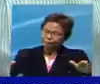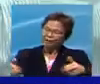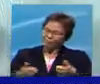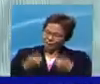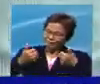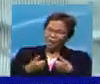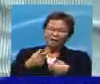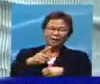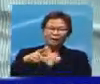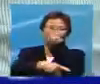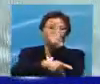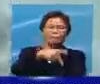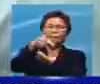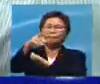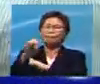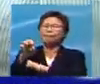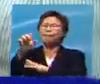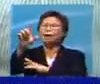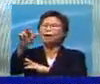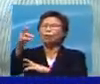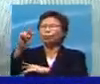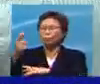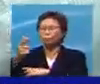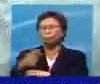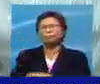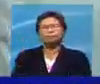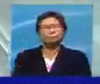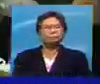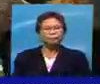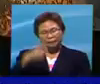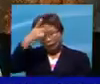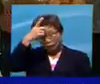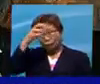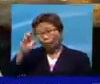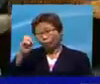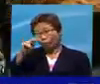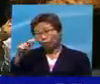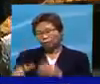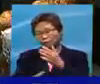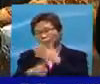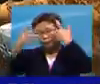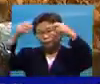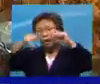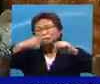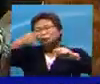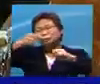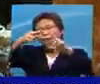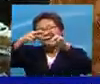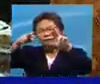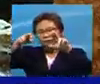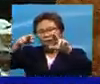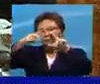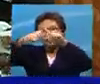aidilfitri parlimen berluran di dewan masyarakat berluran Datuk Ronal yang juga timbalan yang dipertua speaker dewan rak